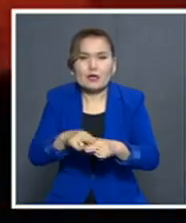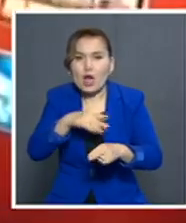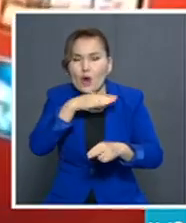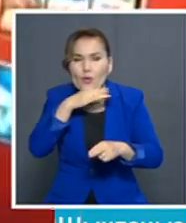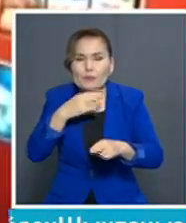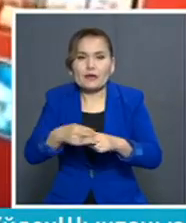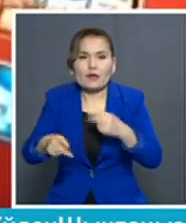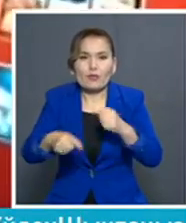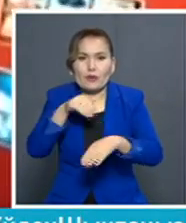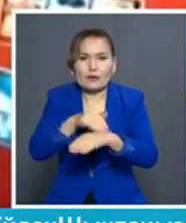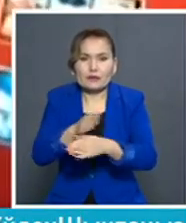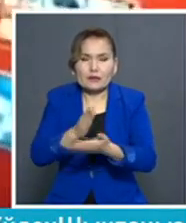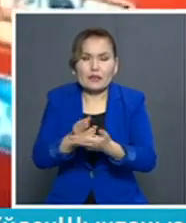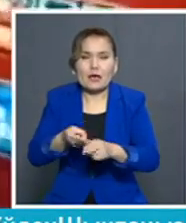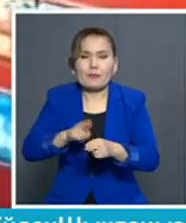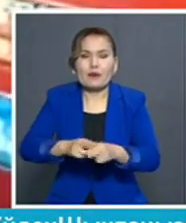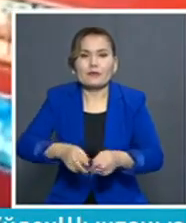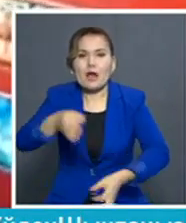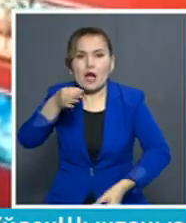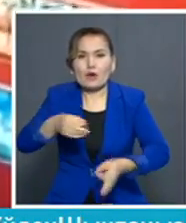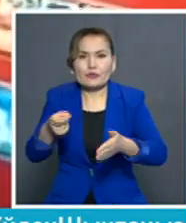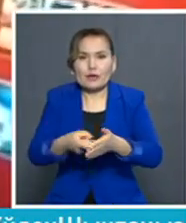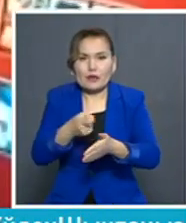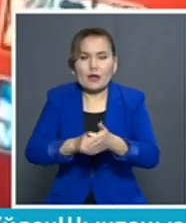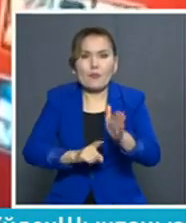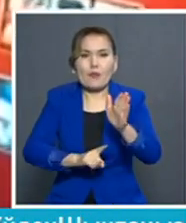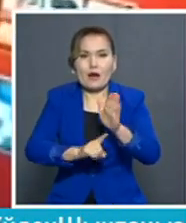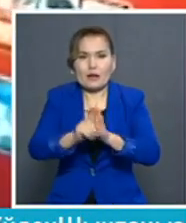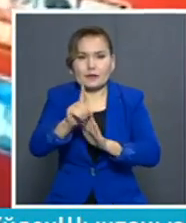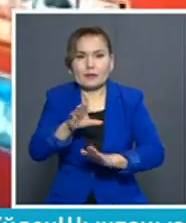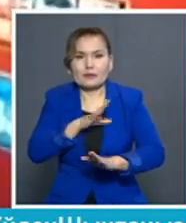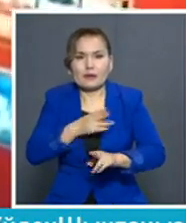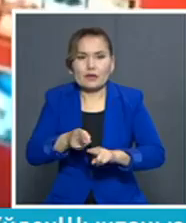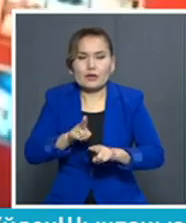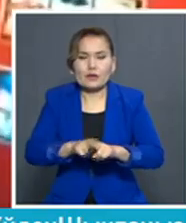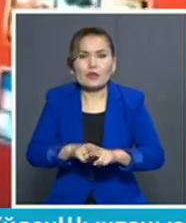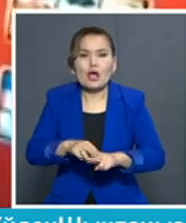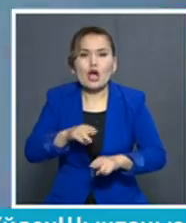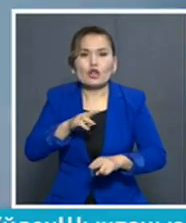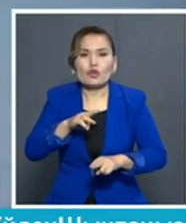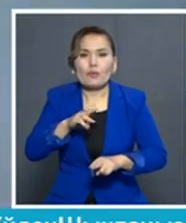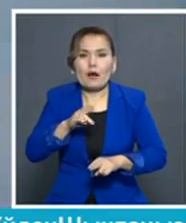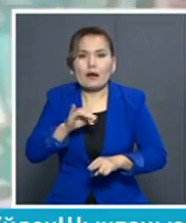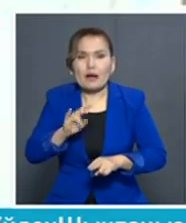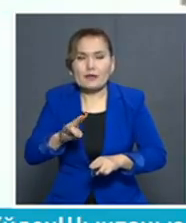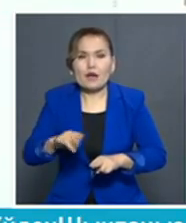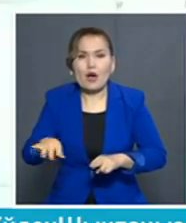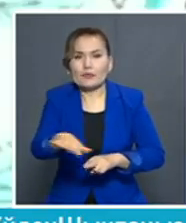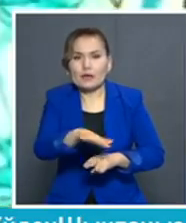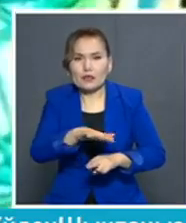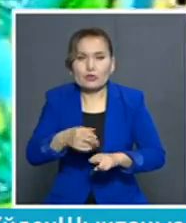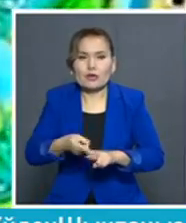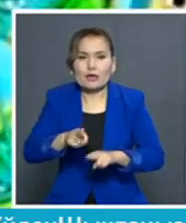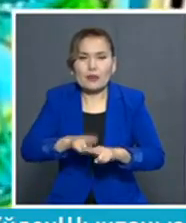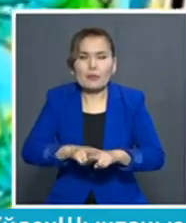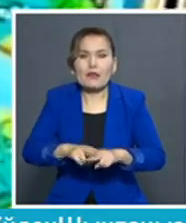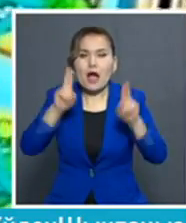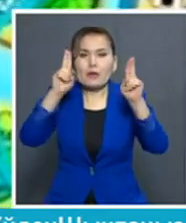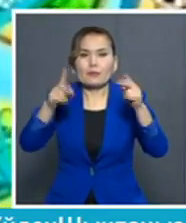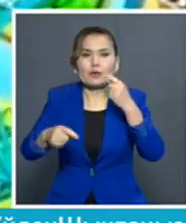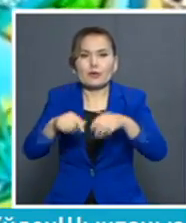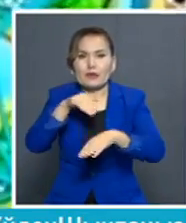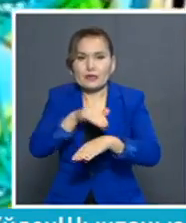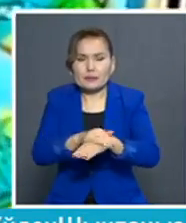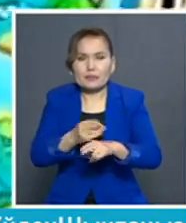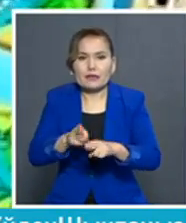ойын бизнесін ұйымдастырғандарға қатысты іс қозғалып сотқа дейінгі тергеу амалдары жүргізілуде. Сондай-ақ Түпқараған ауданында төтенше жағдай